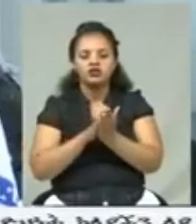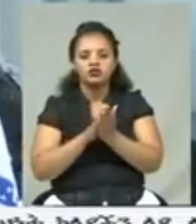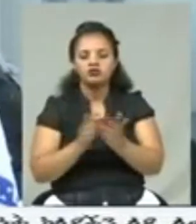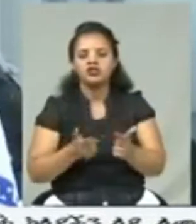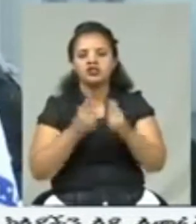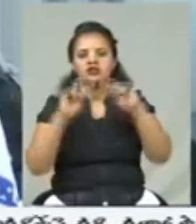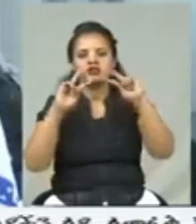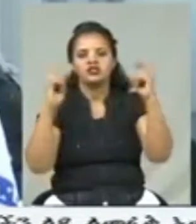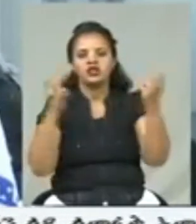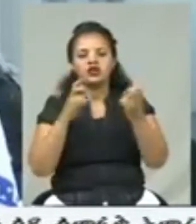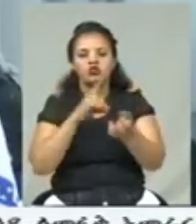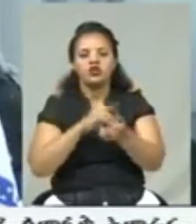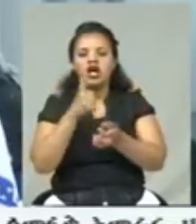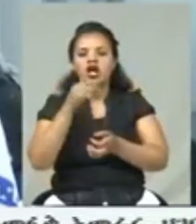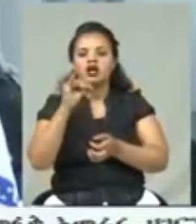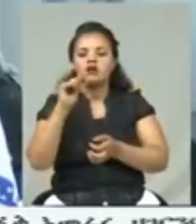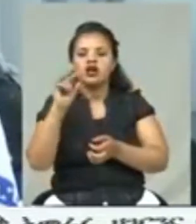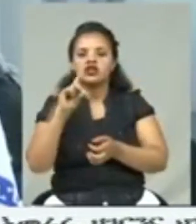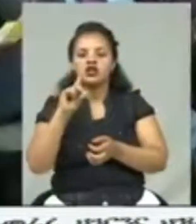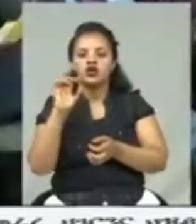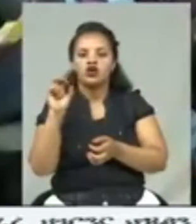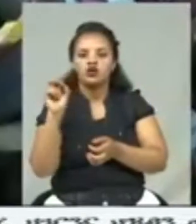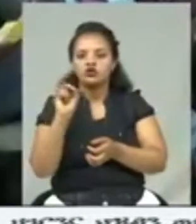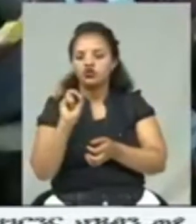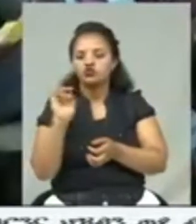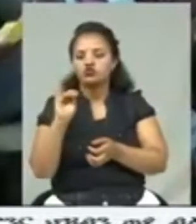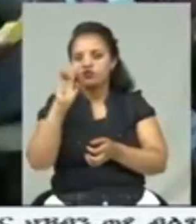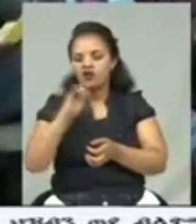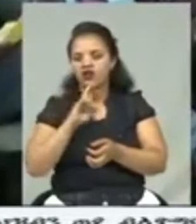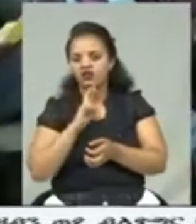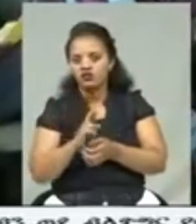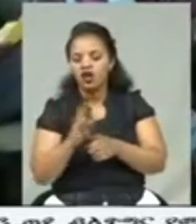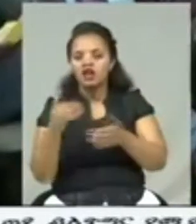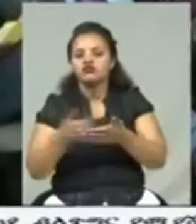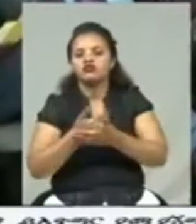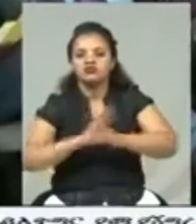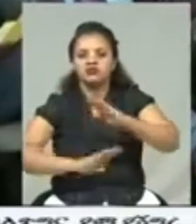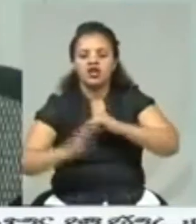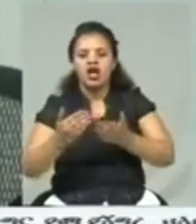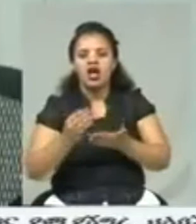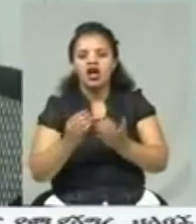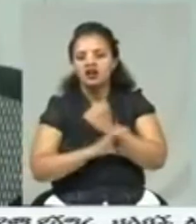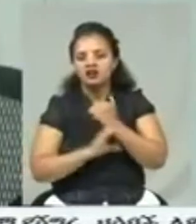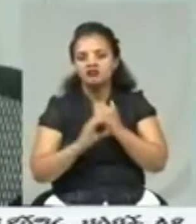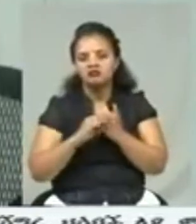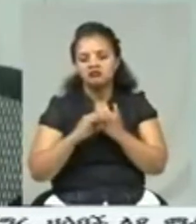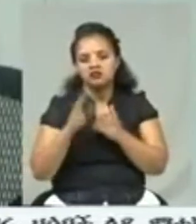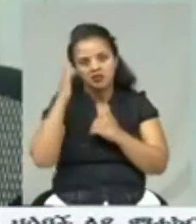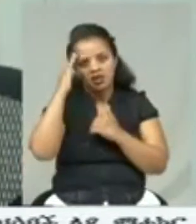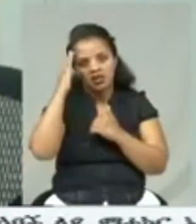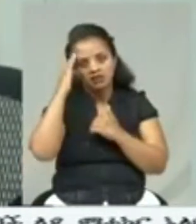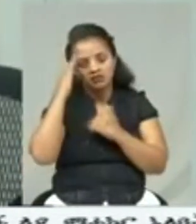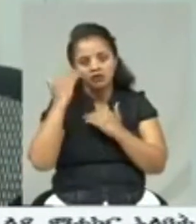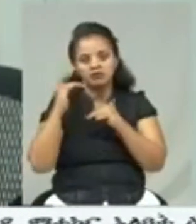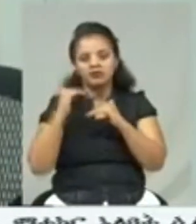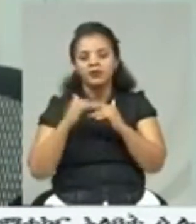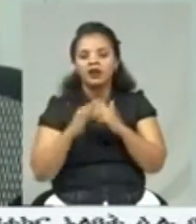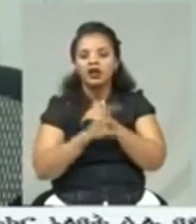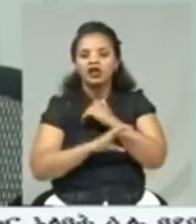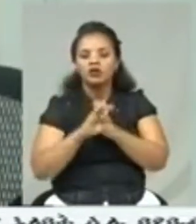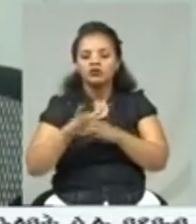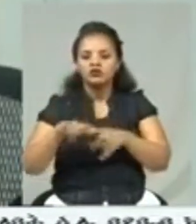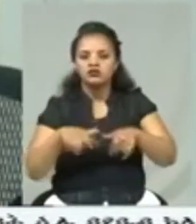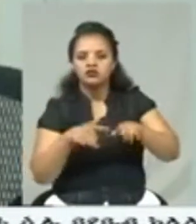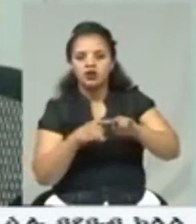ምክትል ፕሬዚዳንት ዶክተር አለማየሁ ጩፋሙ ናቸው። አዲሱ ትውልድም ከሀገር በቀል እውቀት ይልቅ ለመጤ ባህል የተጋለጠ በመሆኑ ለሀገራዊ